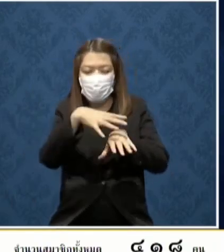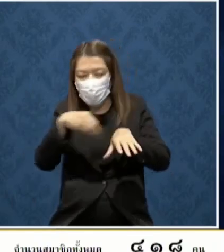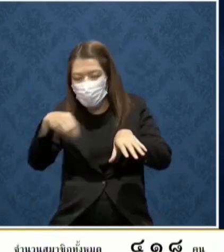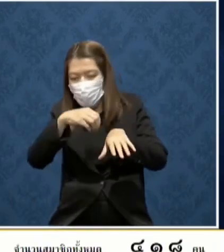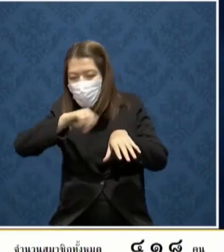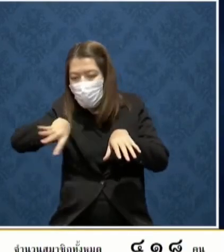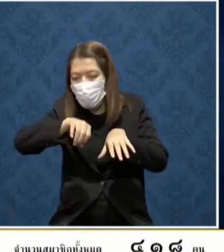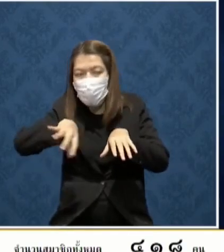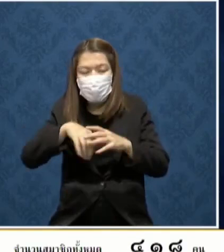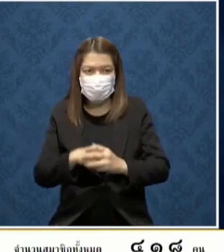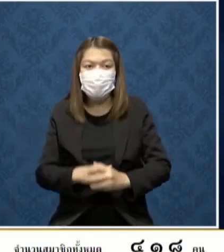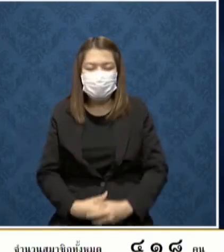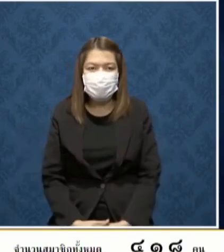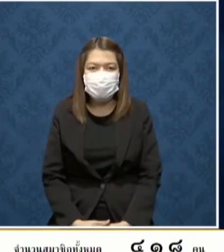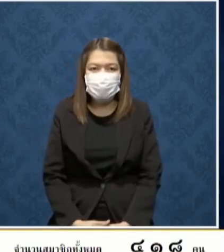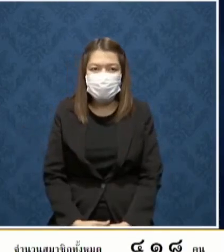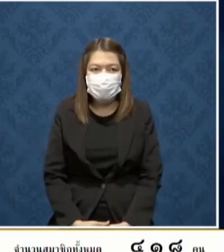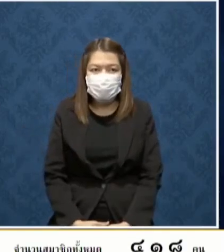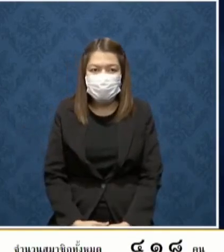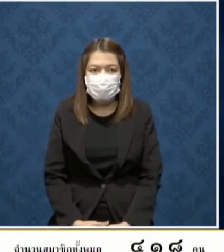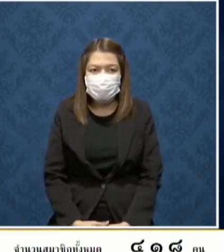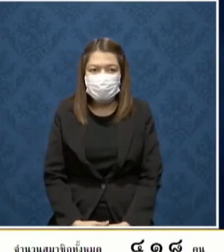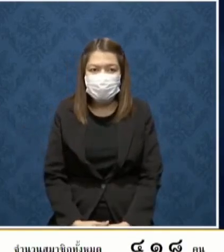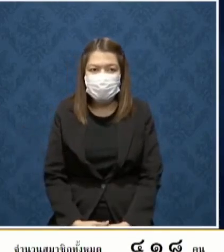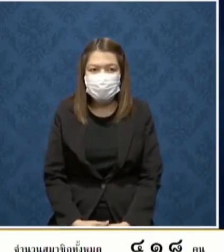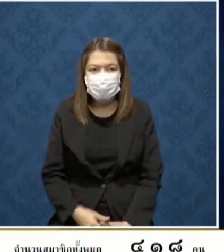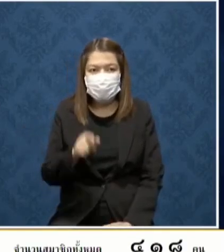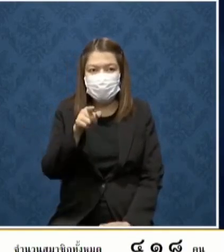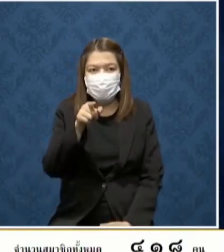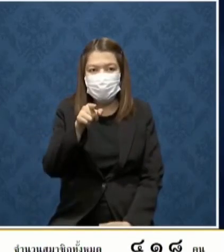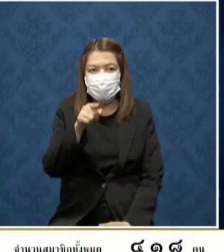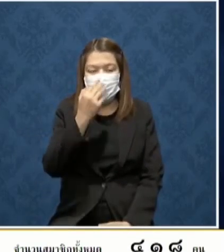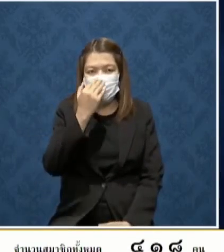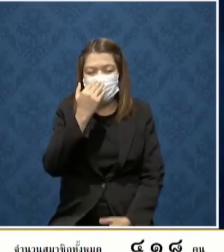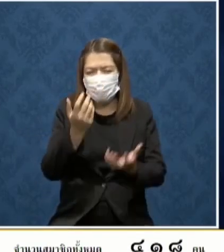เมอไปพลดูในรลเอียด ท่านประทาน ว่ที่สนเนี่ย สันเพราะอะไร